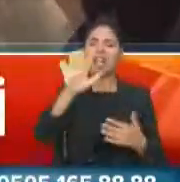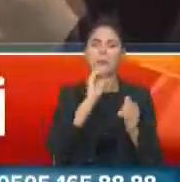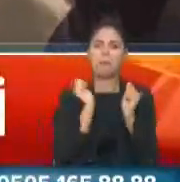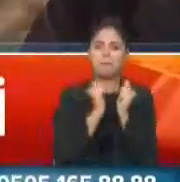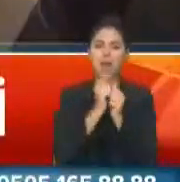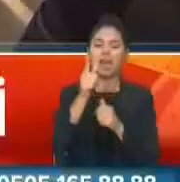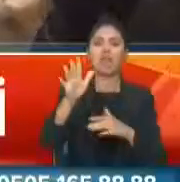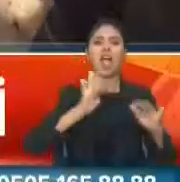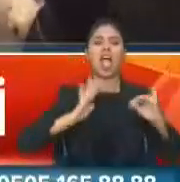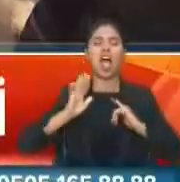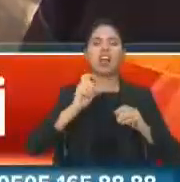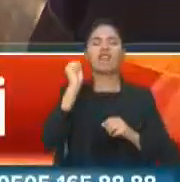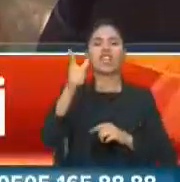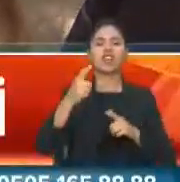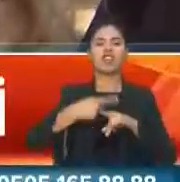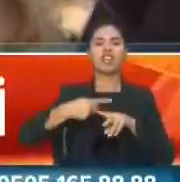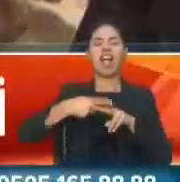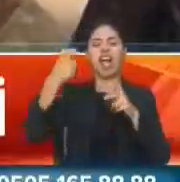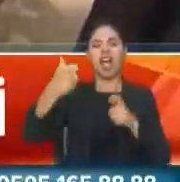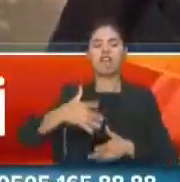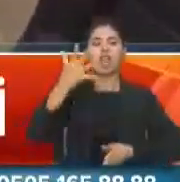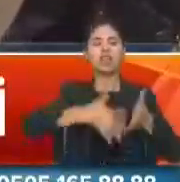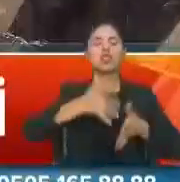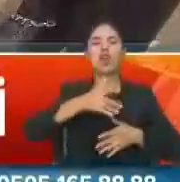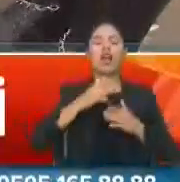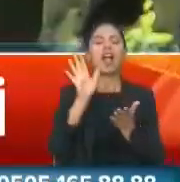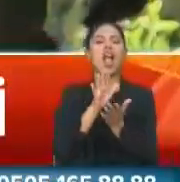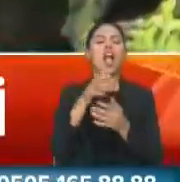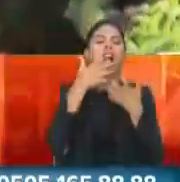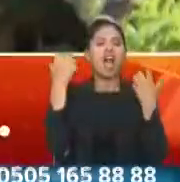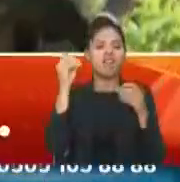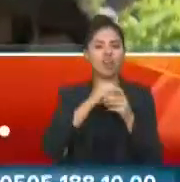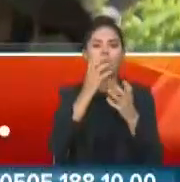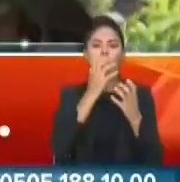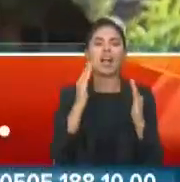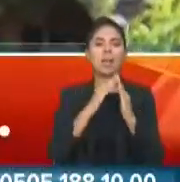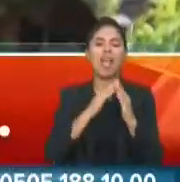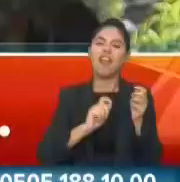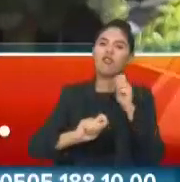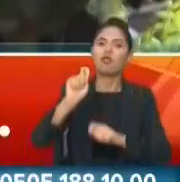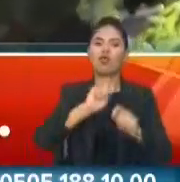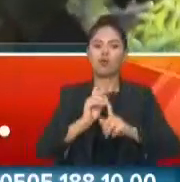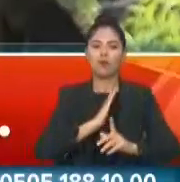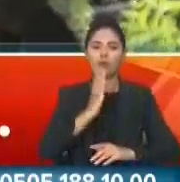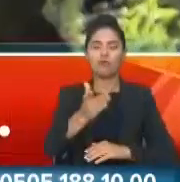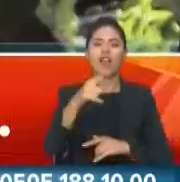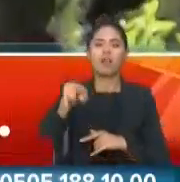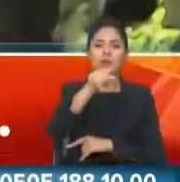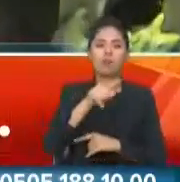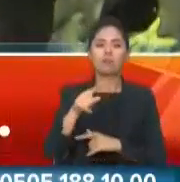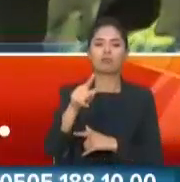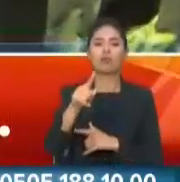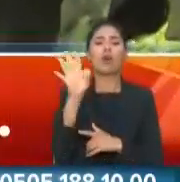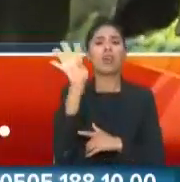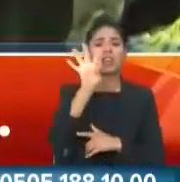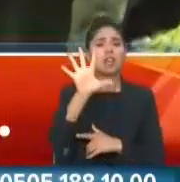verdi. Artvin Arhavi'de sokak hayvanları için bakım evi kuruluyor. 5 kişiydik, 15 kişiydik, geri düştük, çıktık derken şu